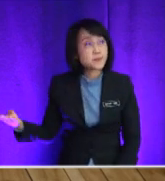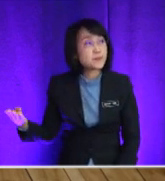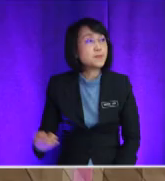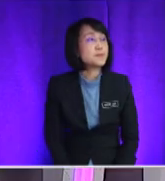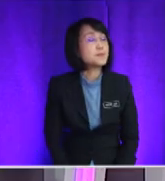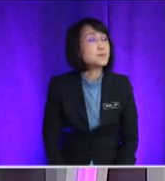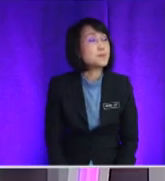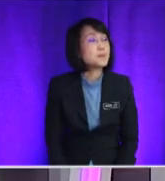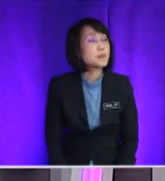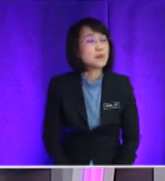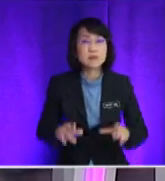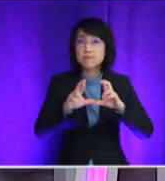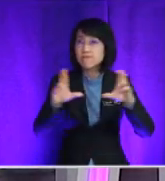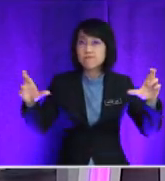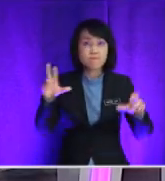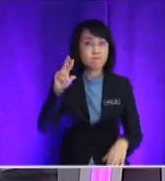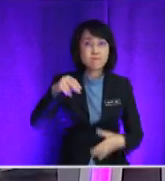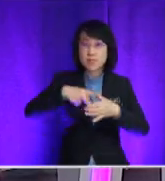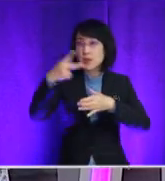ada apa-apanya ada pembaris